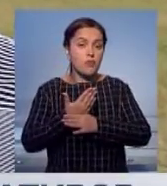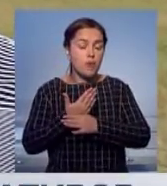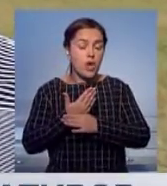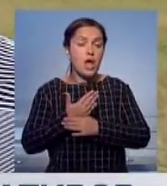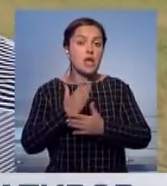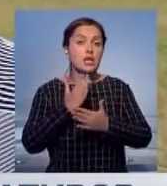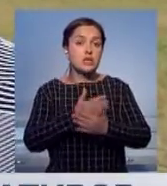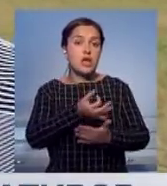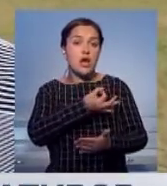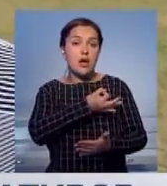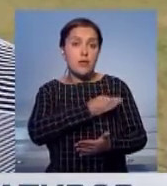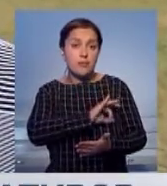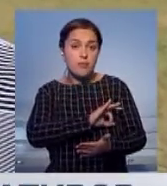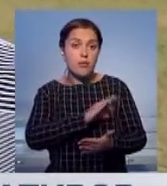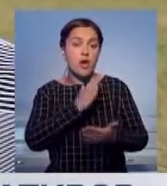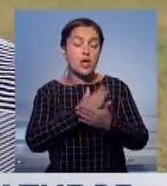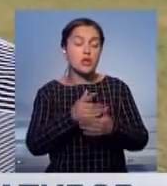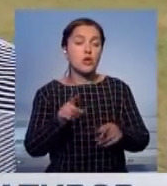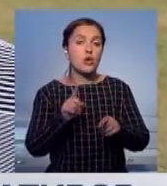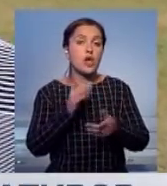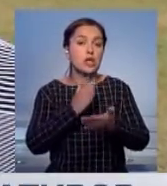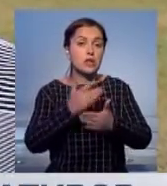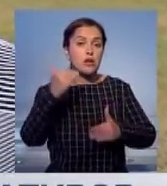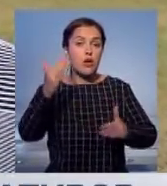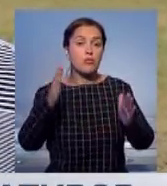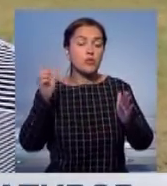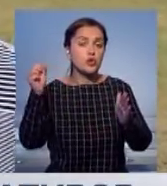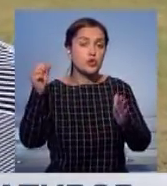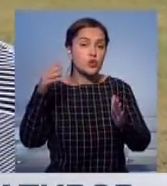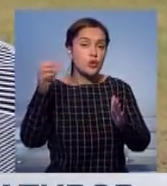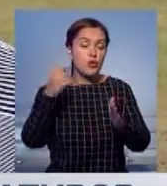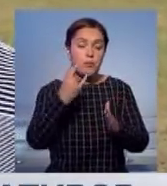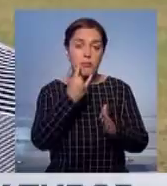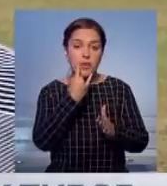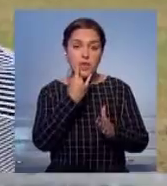Недавно прибыли солнечные панели. Сейчас занимаемся ее установкой.